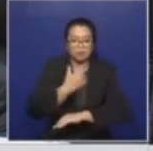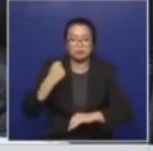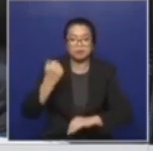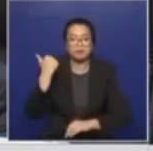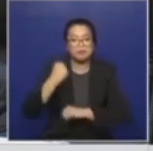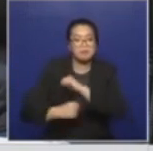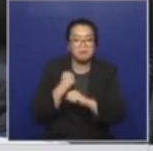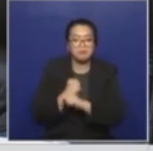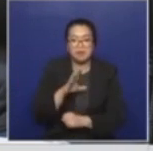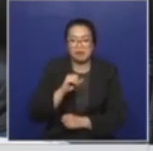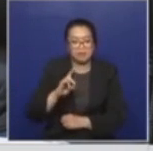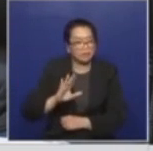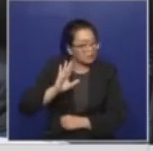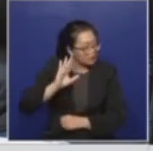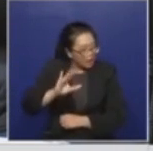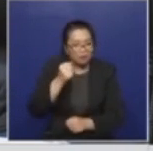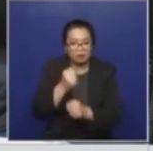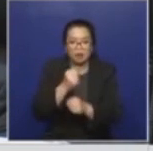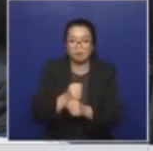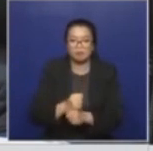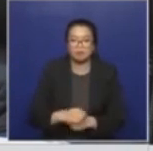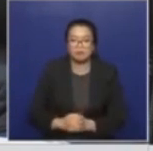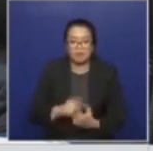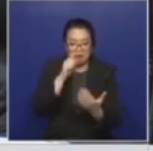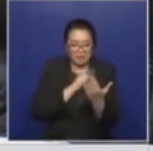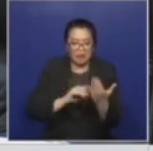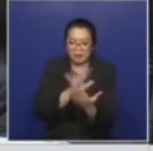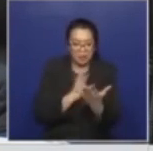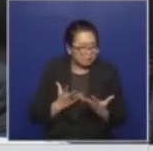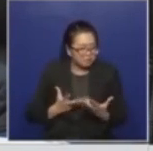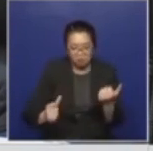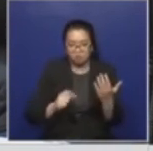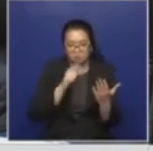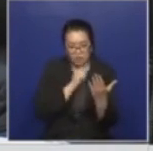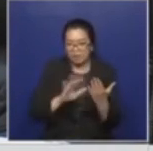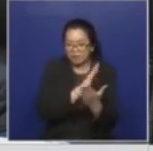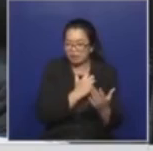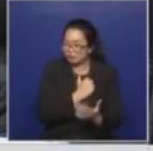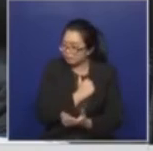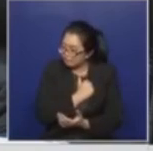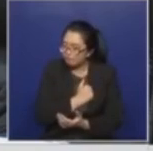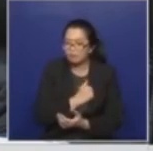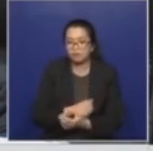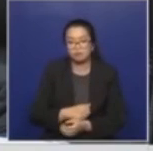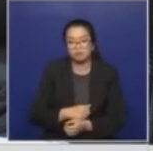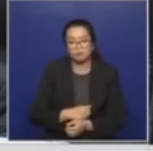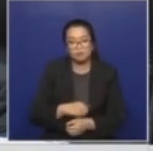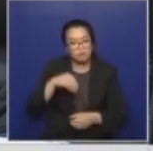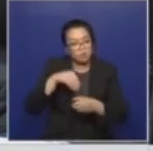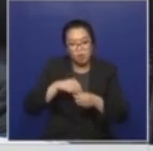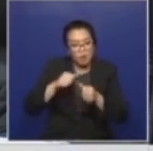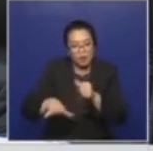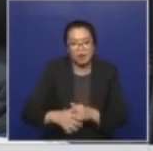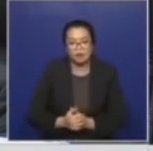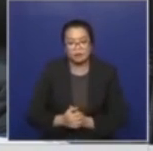อย่าได้ทำนะท่านประธานครับนั่นคือหายนะของประเทศและเป็นทุกข์ของประเทศที่ประเทศนี้จะอยู่ไม่ได้ด้วยความเคารพท่านประธ